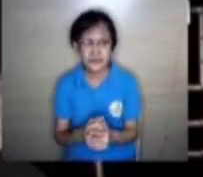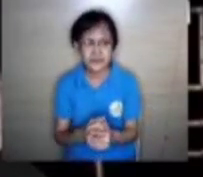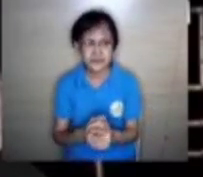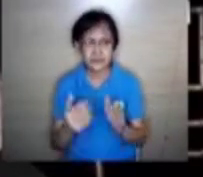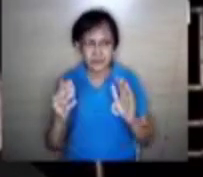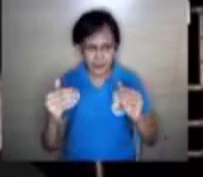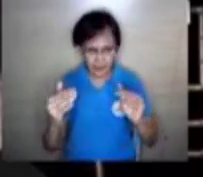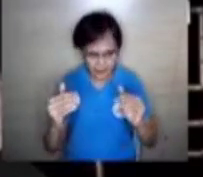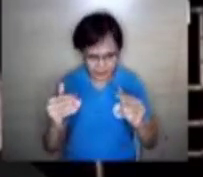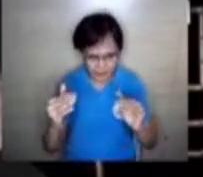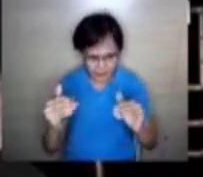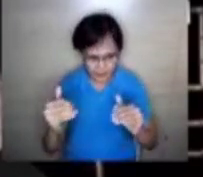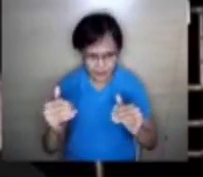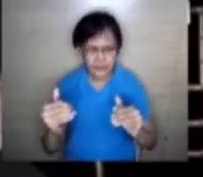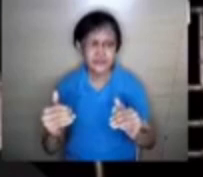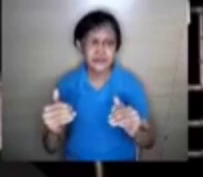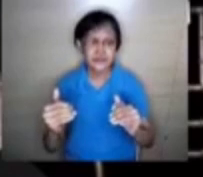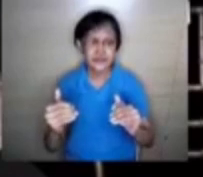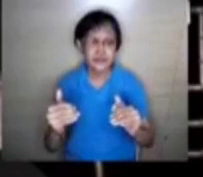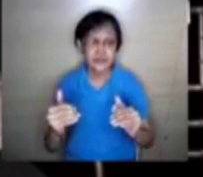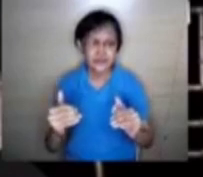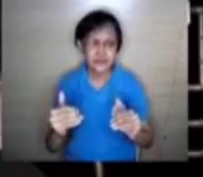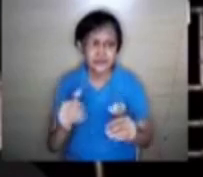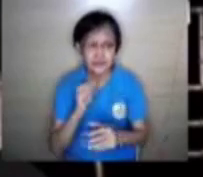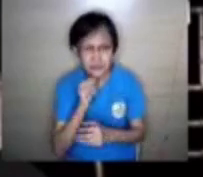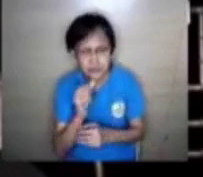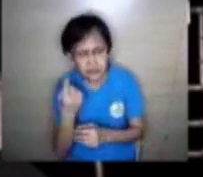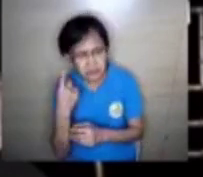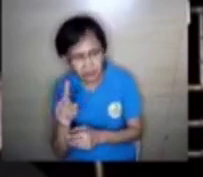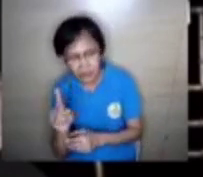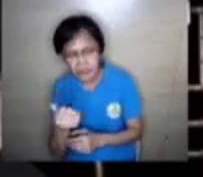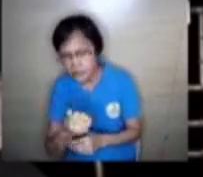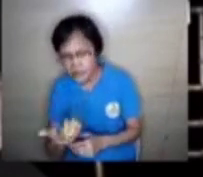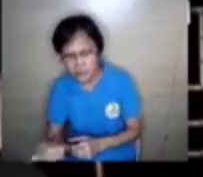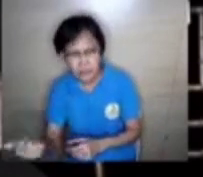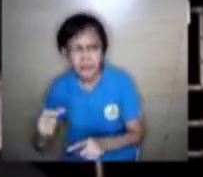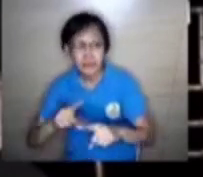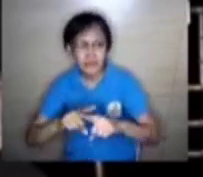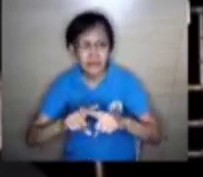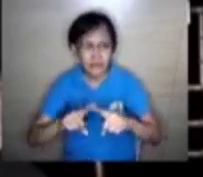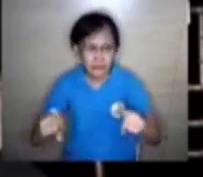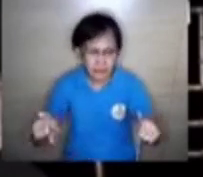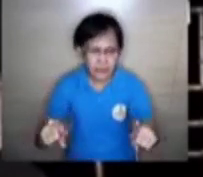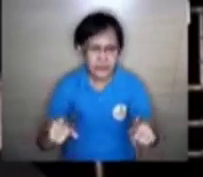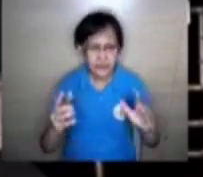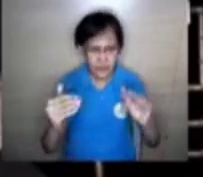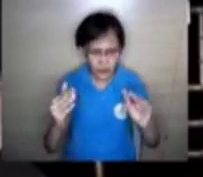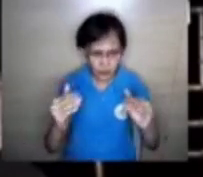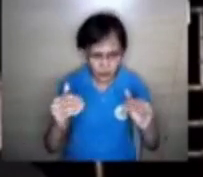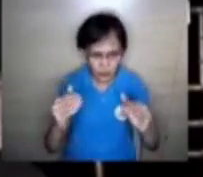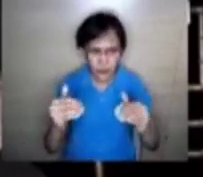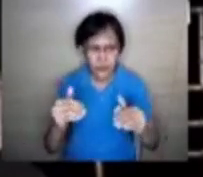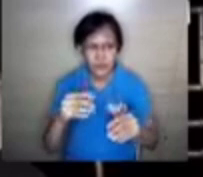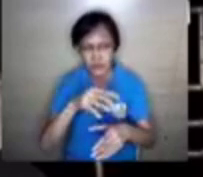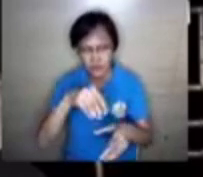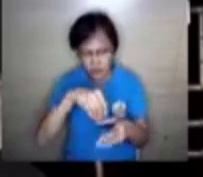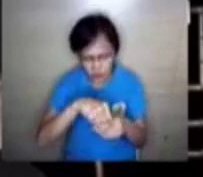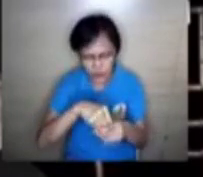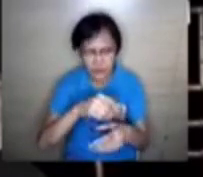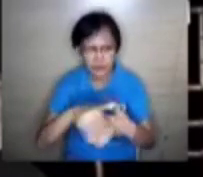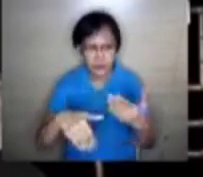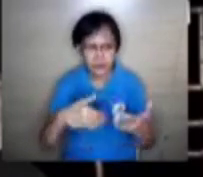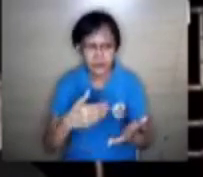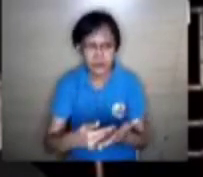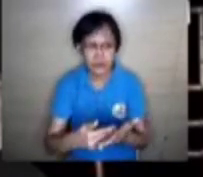lang po sa ulat ko, hindi para sa kung ano man, pero baka lang po sa akin hanapin. Kaya humingi tayo ng tulong sa